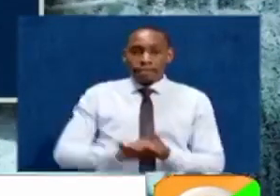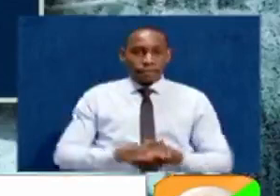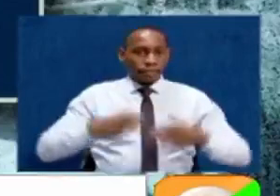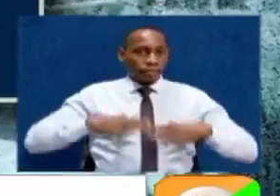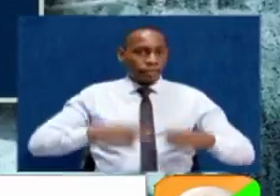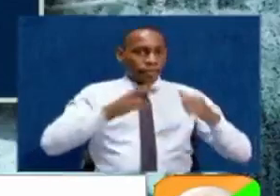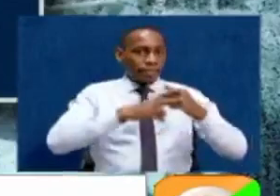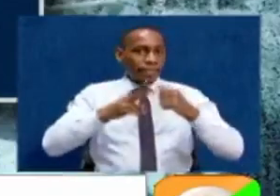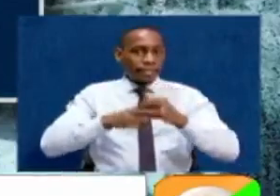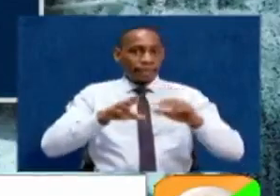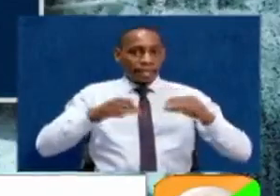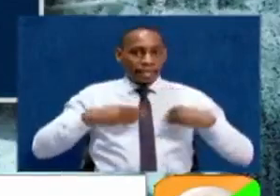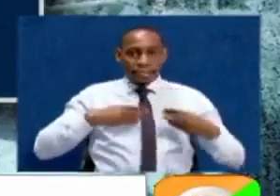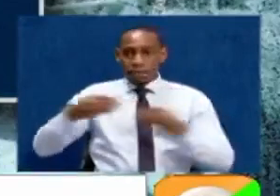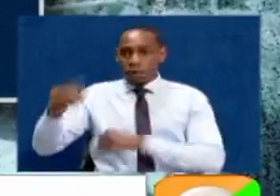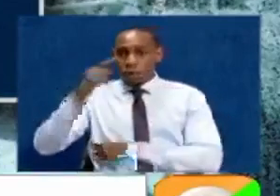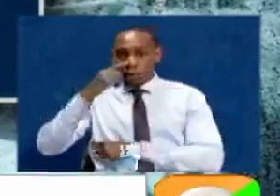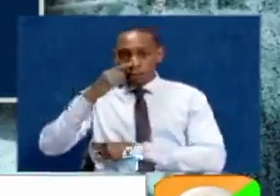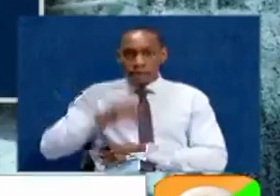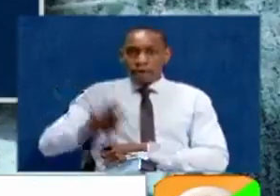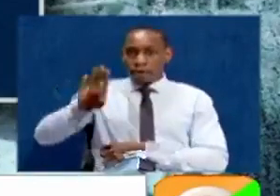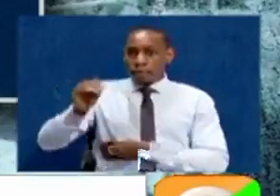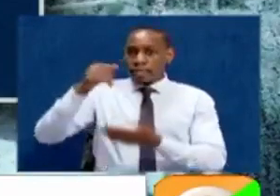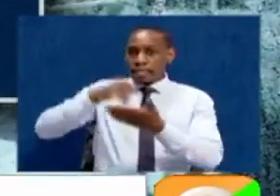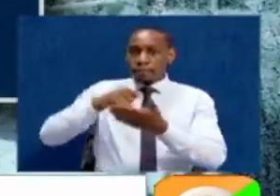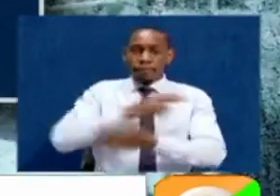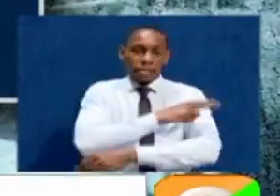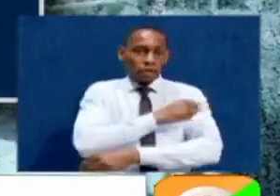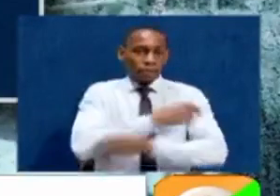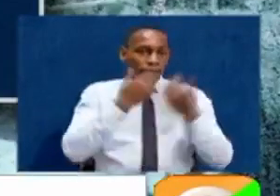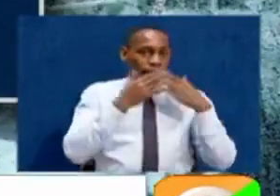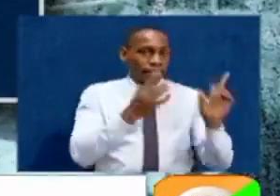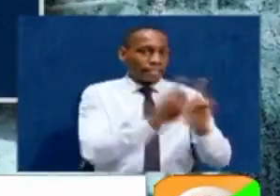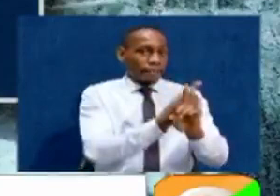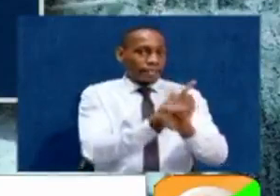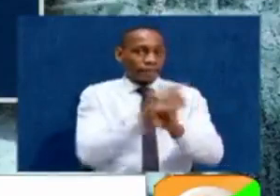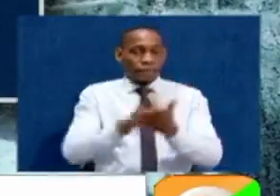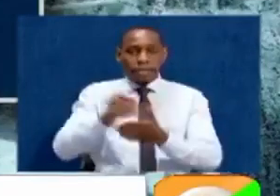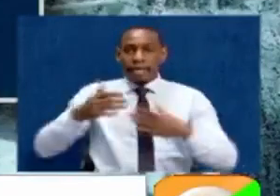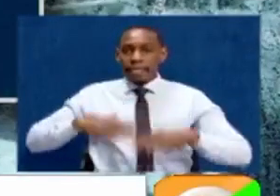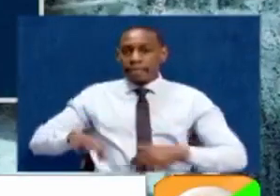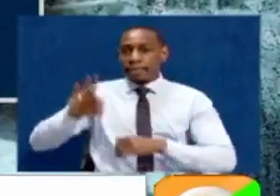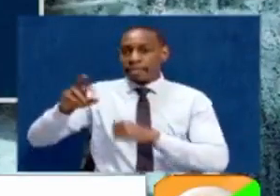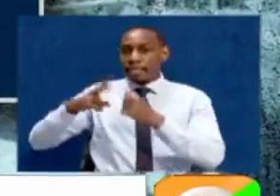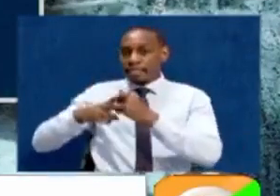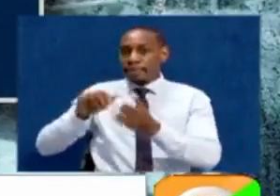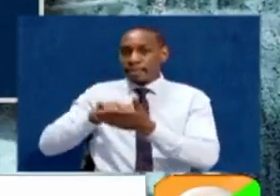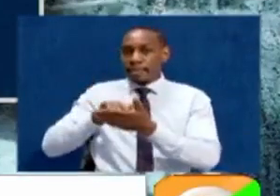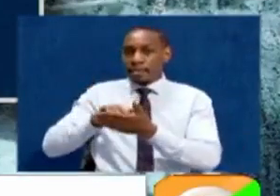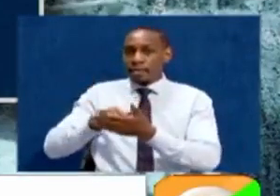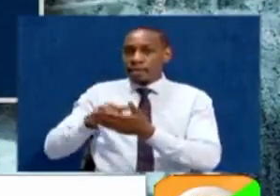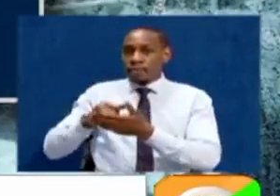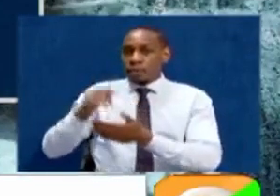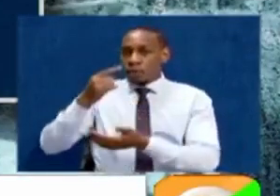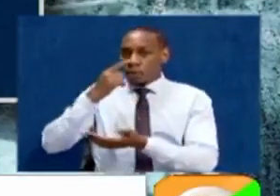336,601. Watu 77 wameruhusiwa kwenda nyumbani, 40 miongoni mwao wakitoka hospitali mbalimbali na wengine 37 wakiwa